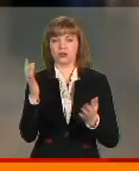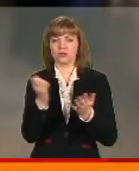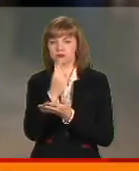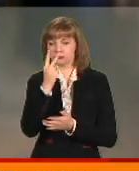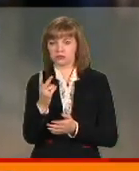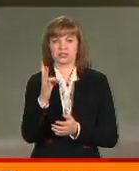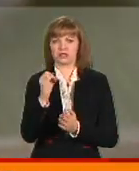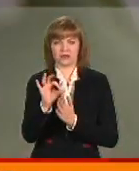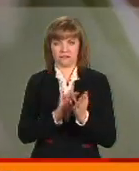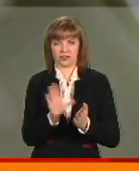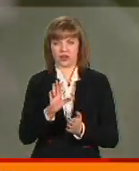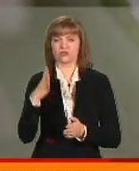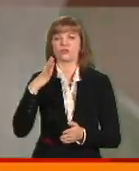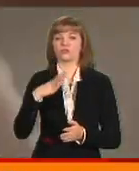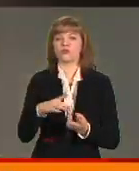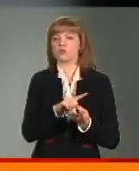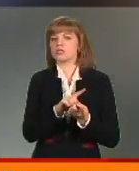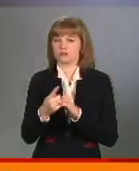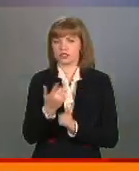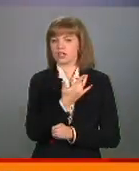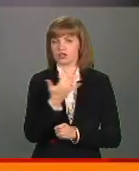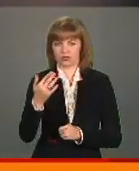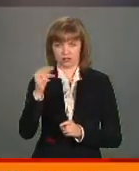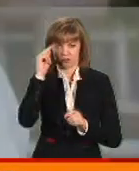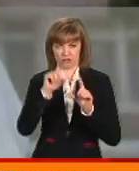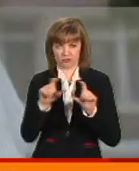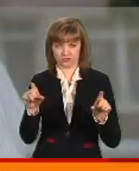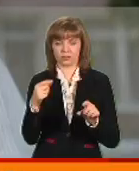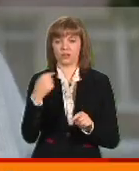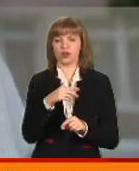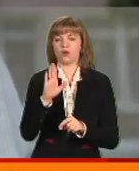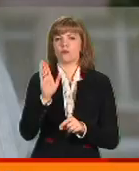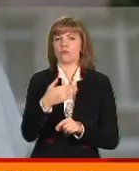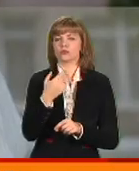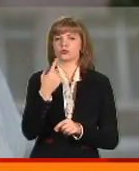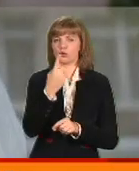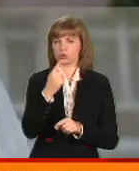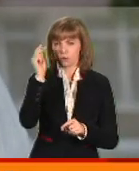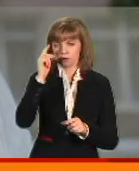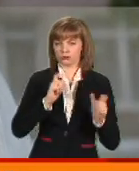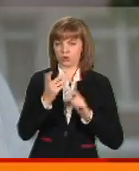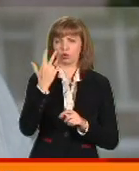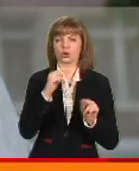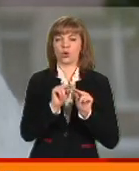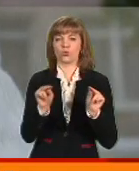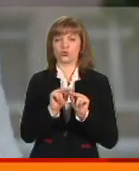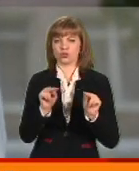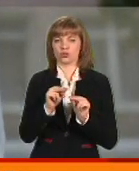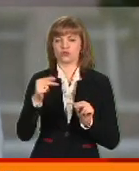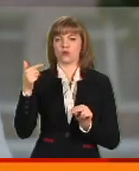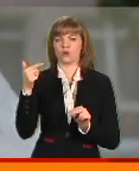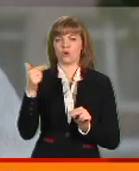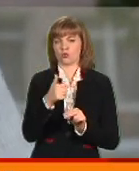розгледіли не відразу. Довелося змінити кілька навчальних закладів. Після двох моїх гімназій, коли учительниці, грубо